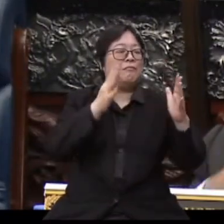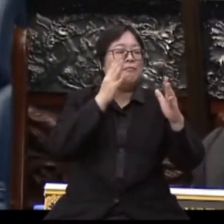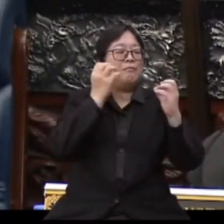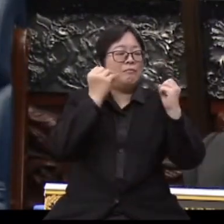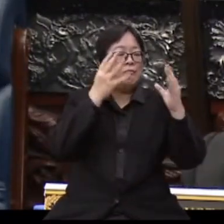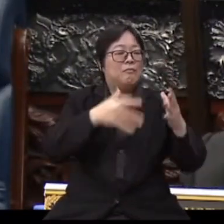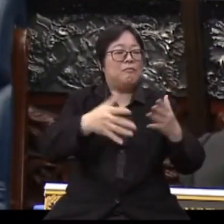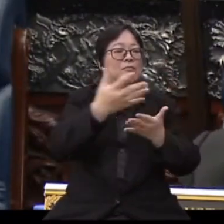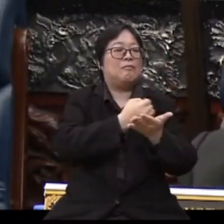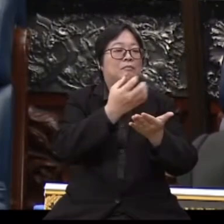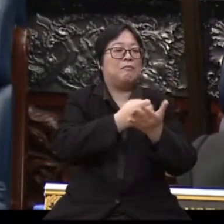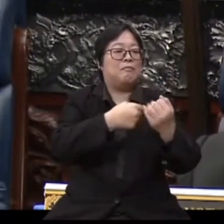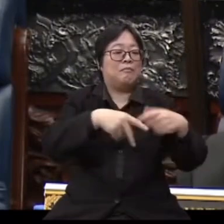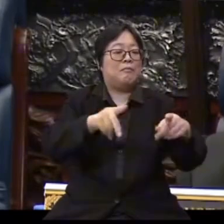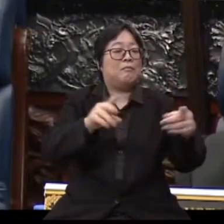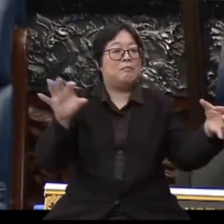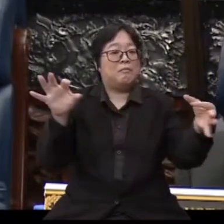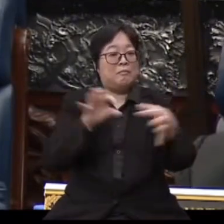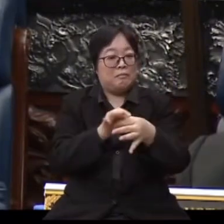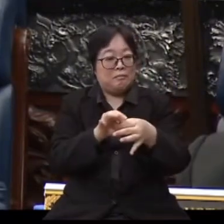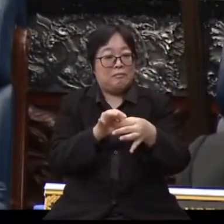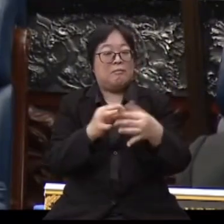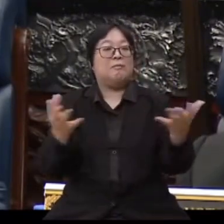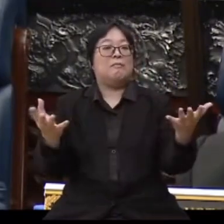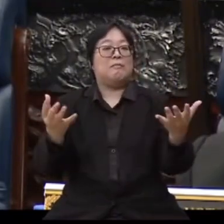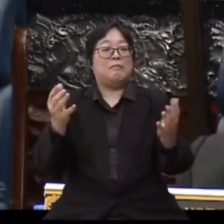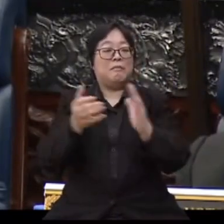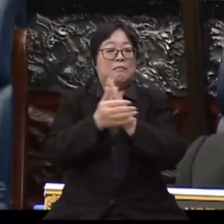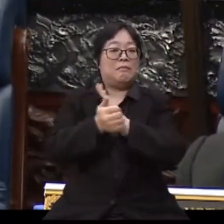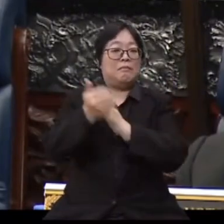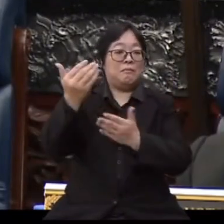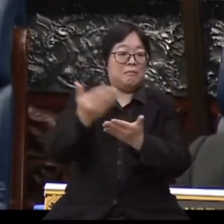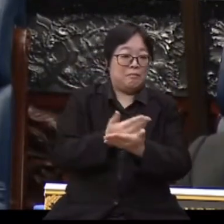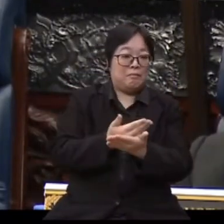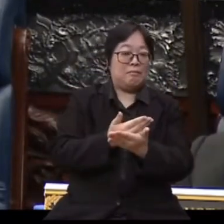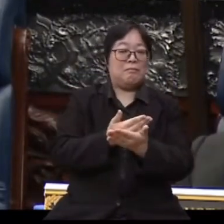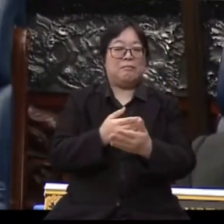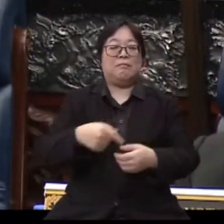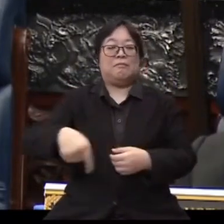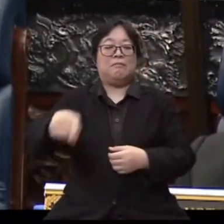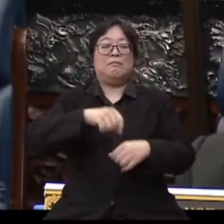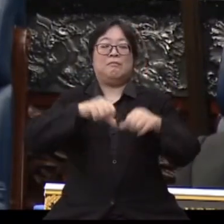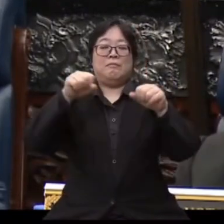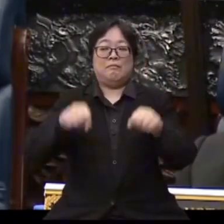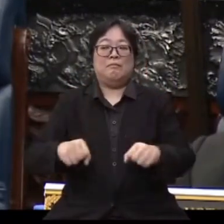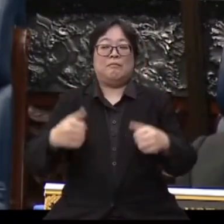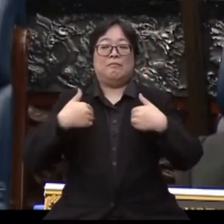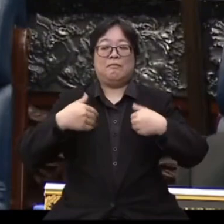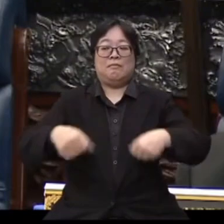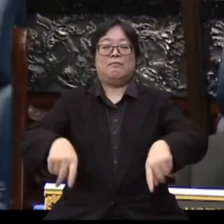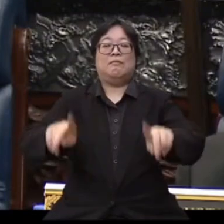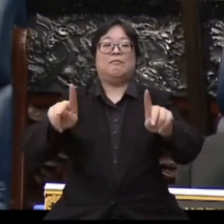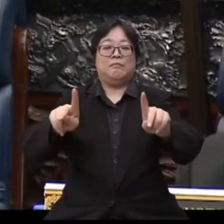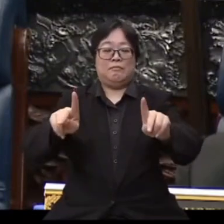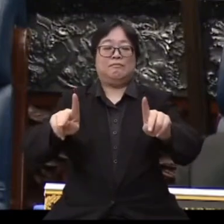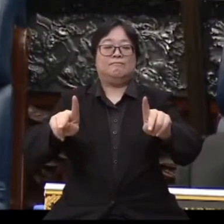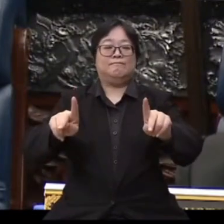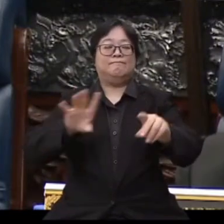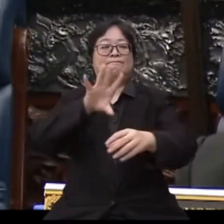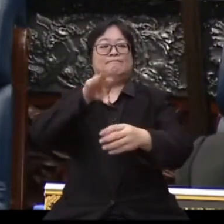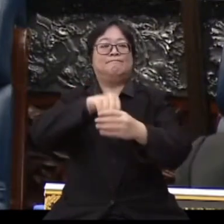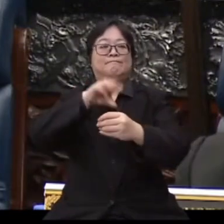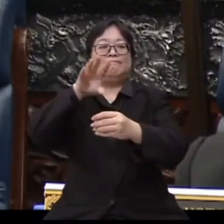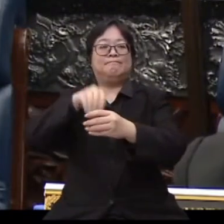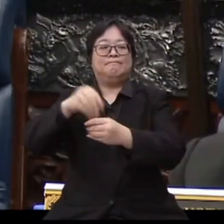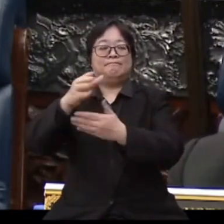mengambil peluang sama ada untuk bergabung, mencari kemahiran baru supaya mereka mendapat peluang untuk menceburi